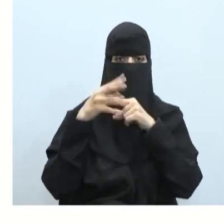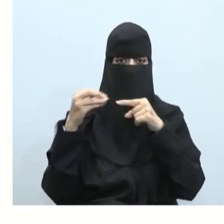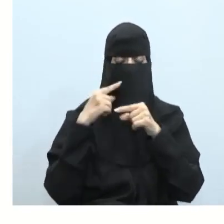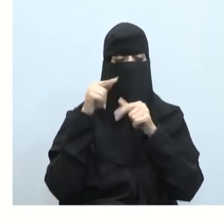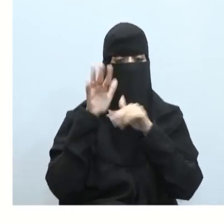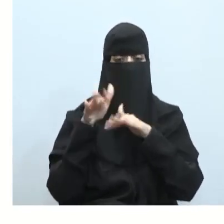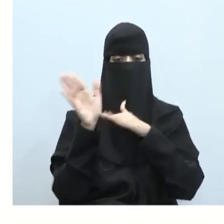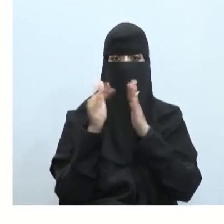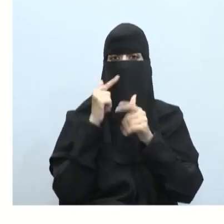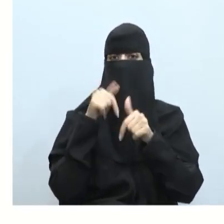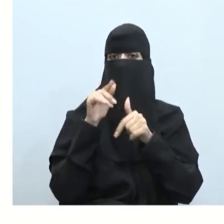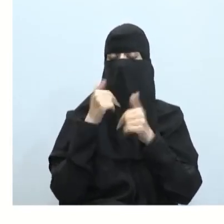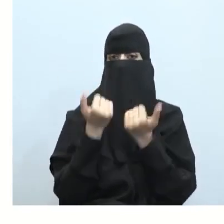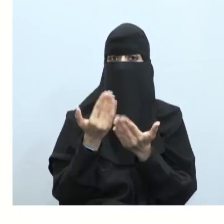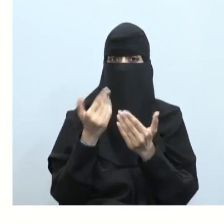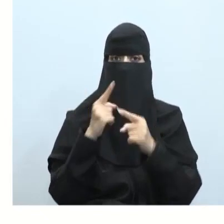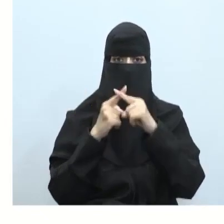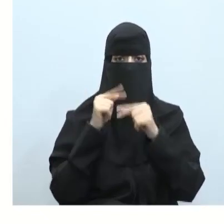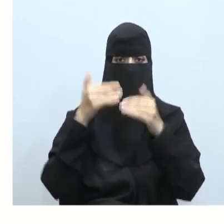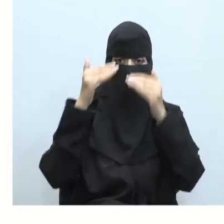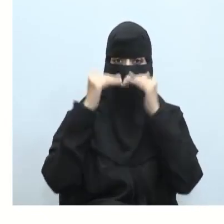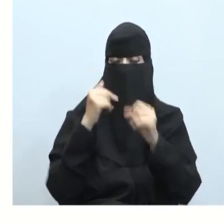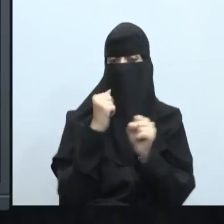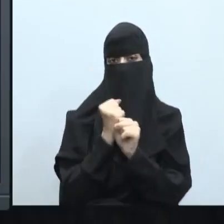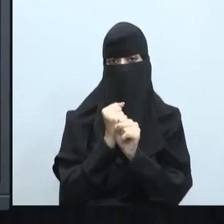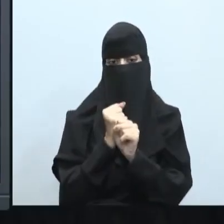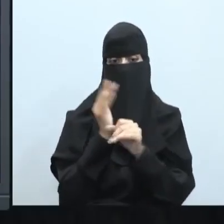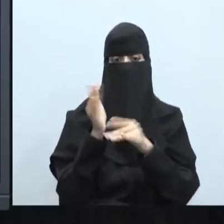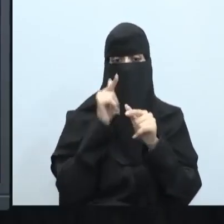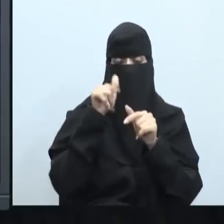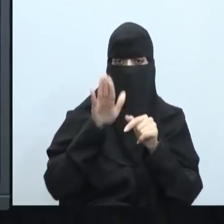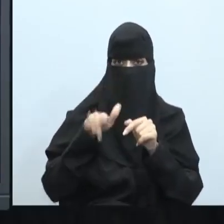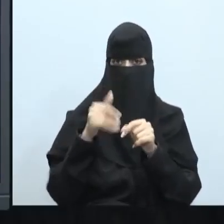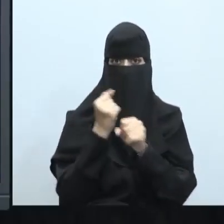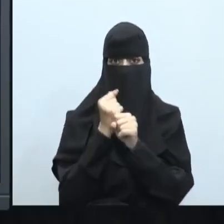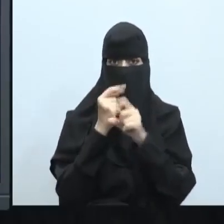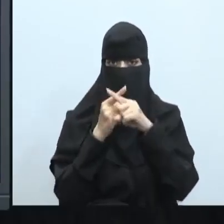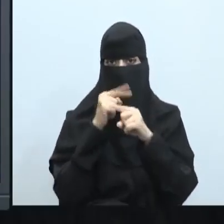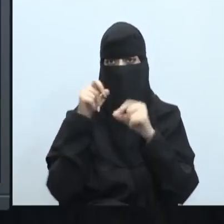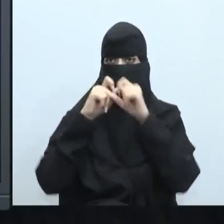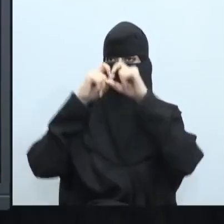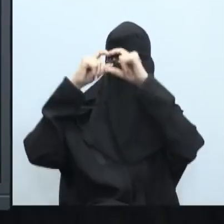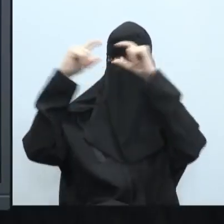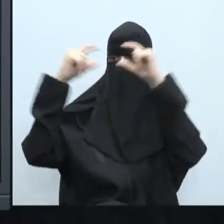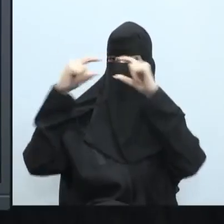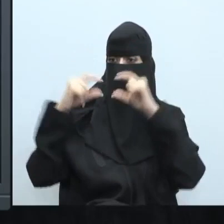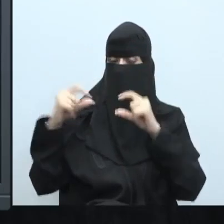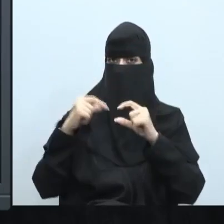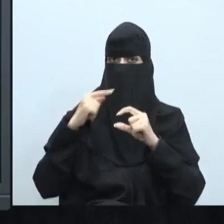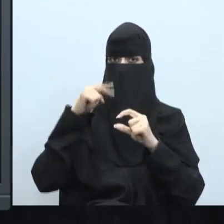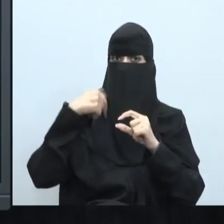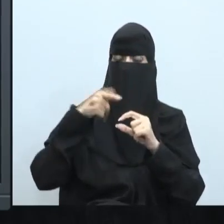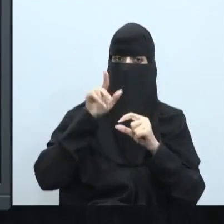هنالك اخطاء لم يكن هنالك اخطاء يبدا في مرحله التنفيذ وان كان هنالك اخطاء يقوم بعرض الاخطاء ولا تتم عمليه